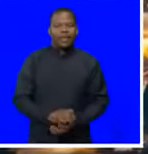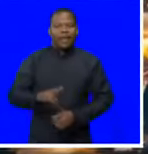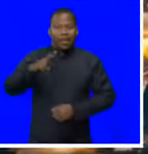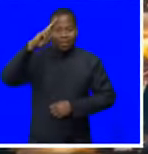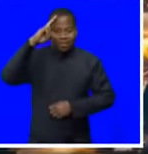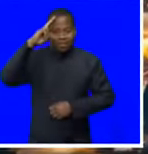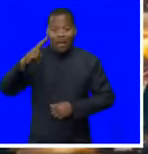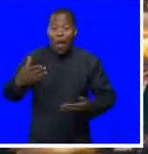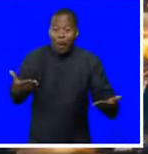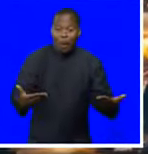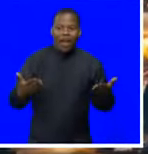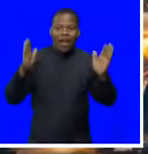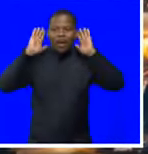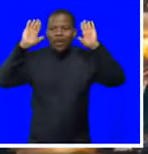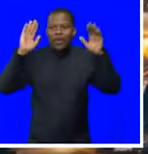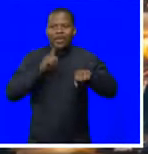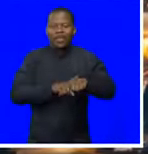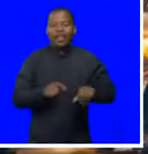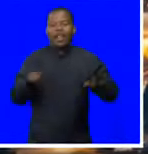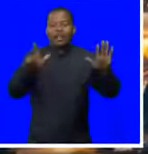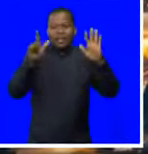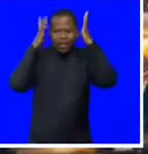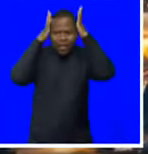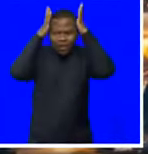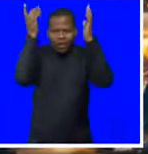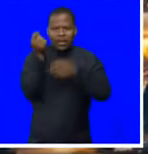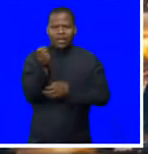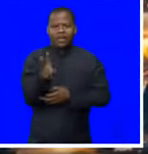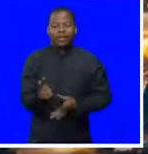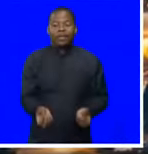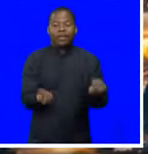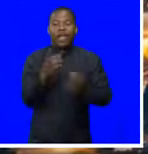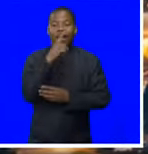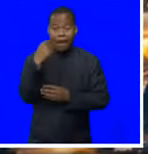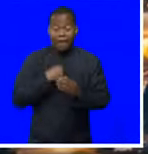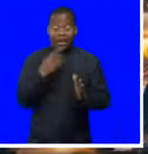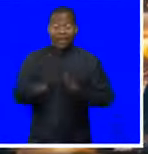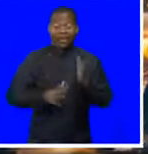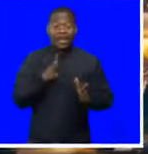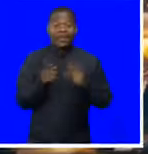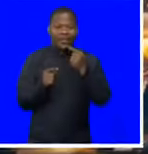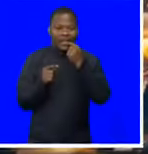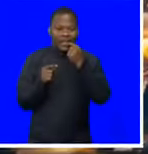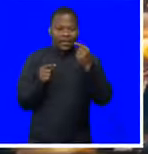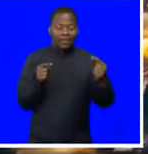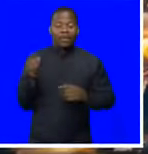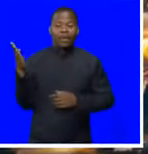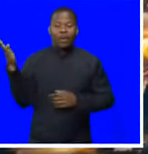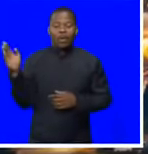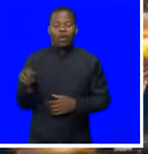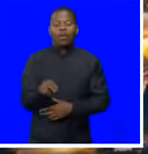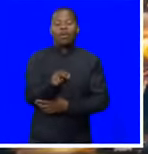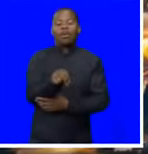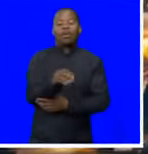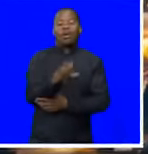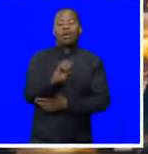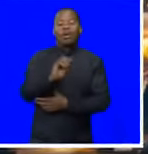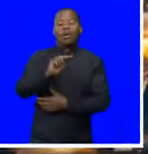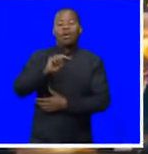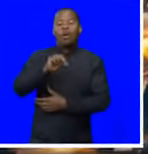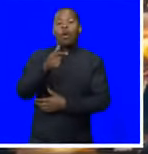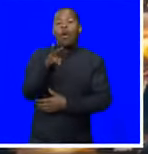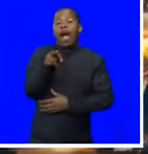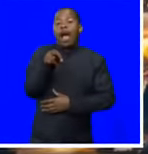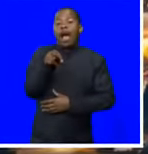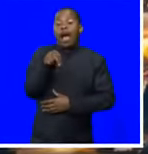Lishonile masotla mahle lishonile nine bengosi lenhle mukulana na Tindzaba tinsimbisi khombisa udethulwa umsakato wakho tithombe lohamba phambili Eswatini TV isibuko